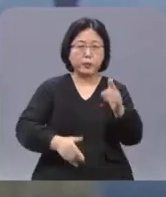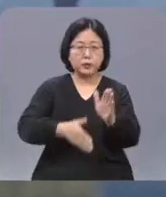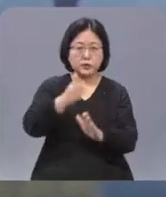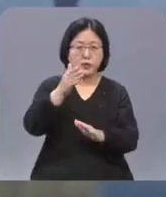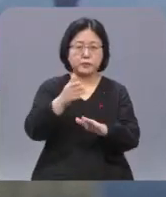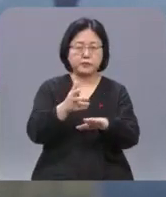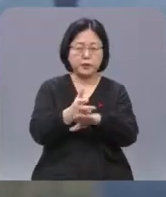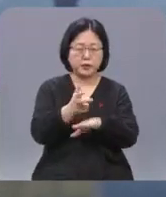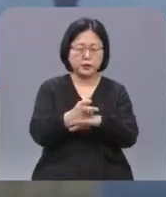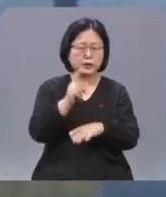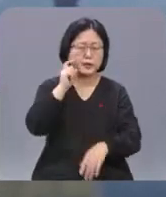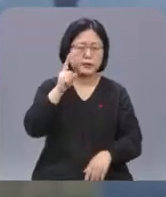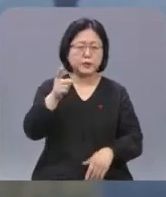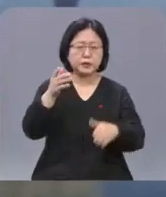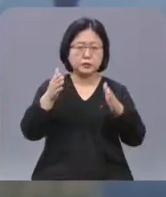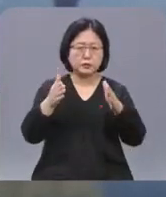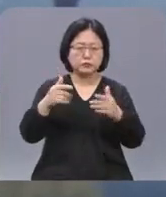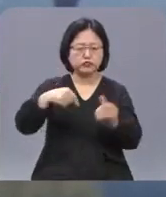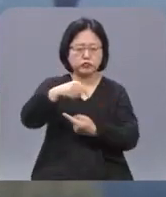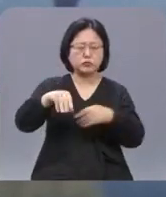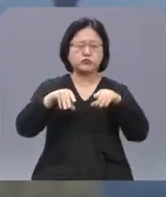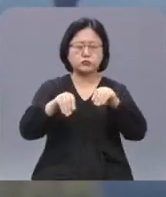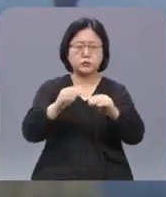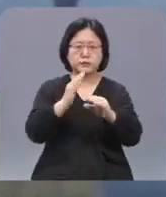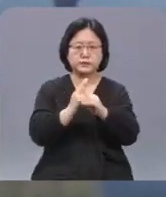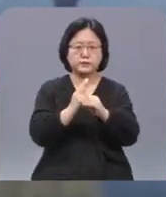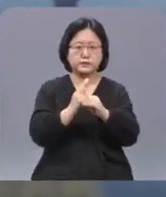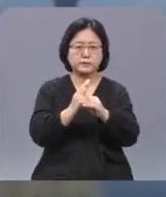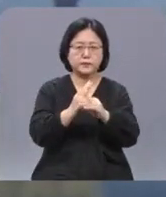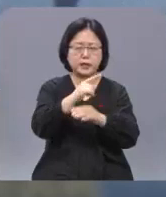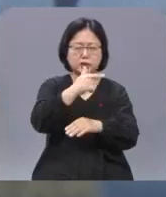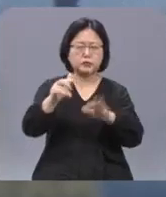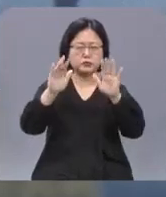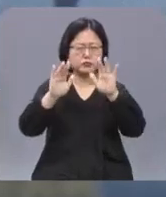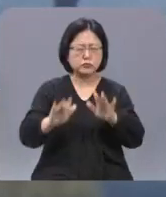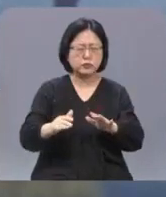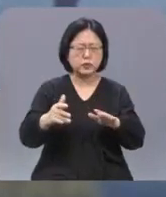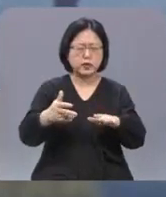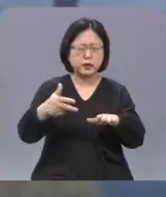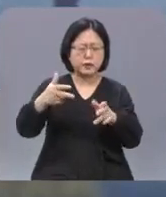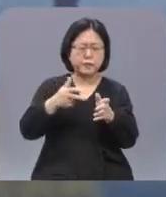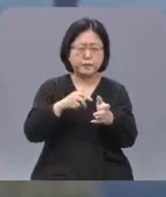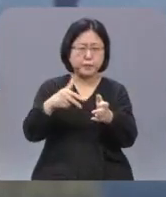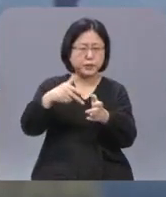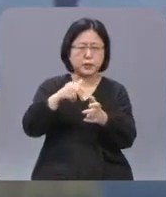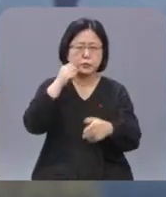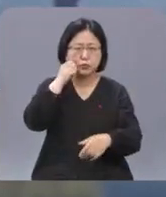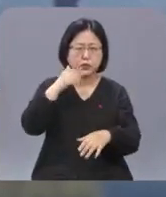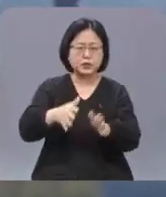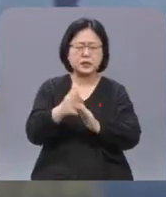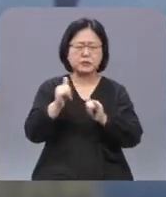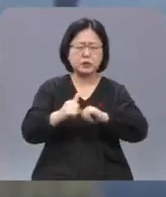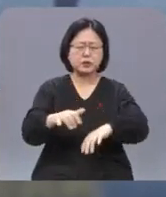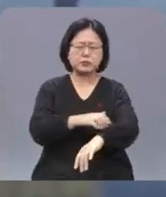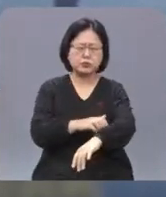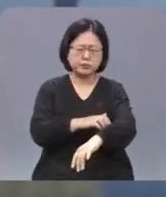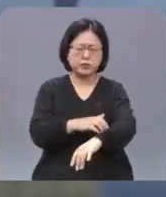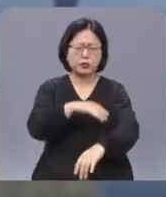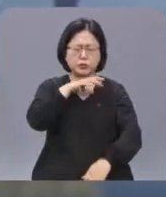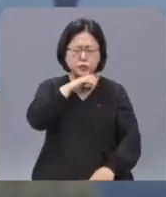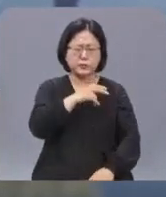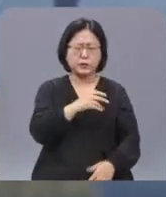목포 시내버스가 11일째 운행을 중단하고 있습니다 폭설 속에서 대중교통을 이용하지 못하는 시민들의 불만이 계속되고